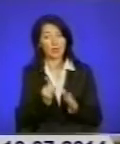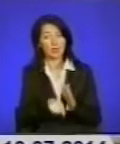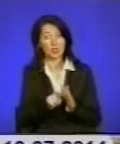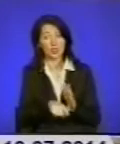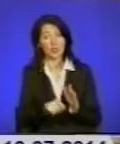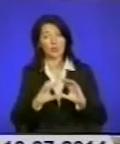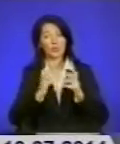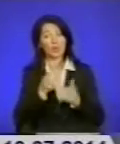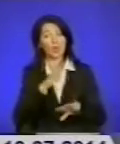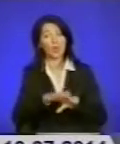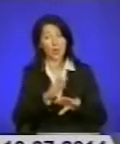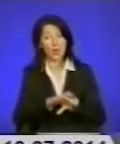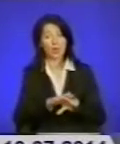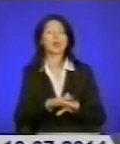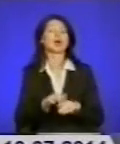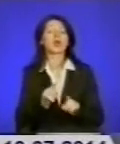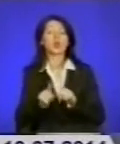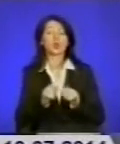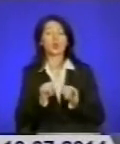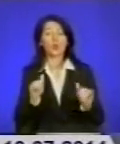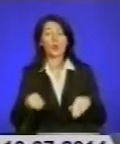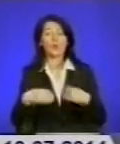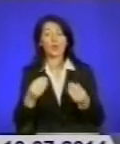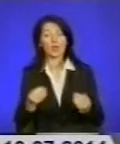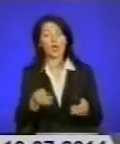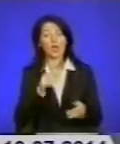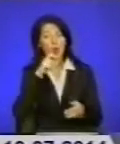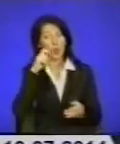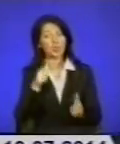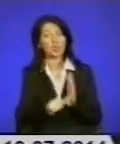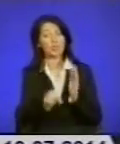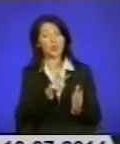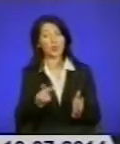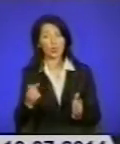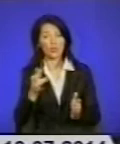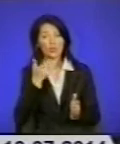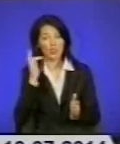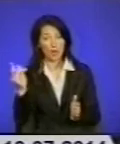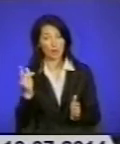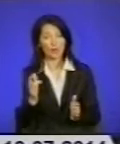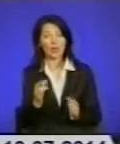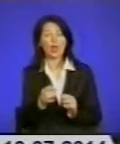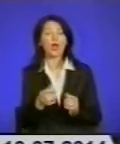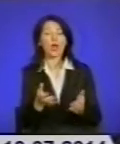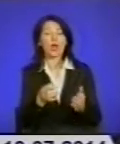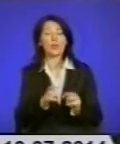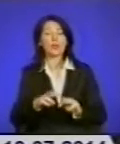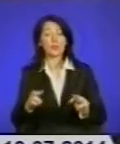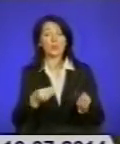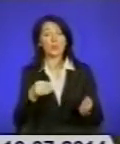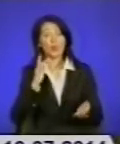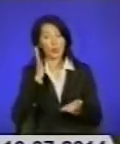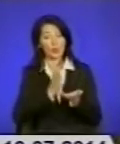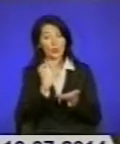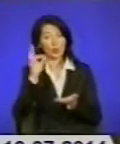виділяє Україні 300 мільйонів доларів США на соціальну підтримку. На програму підтримки платежів Мінсоцполітики надійде 100 мільйонів. Це кошти